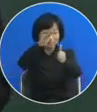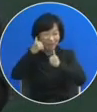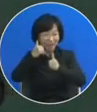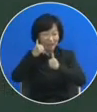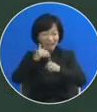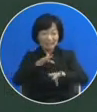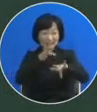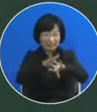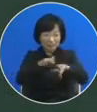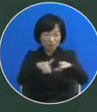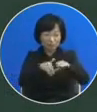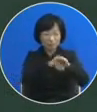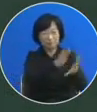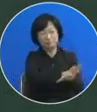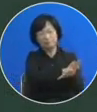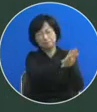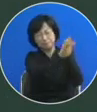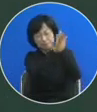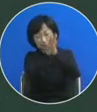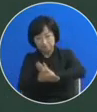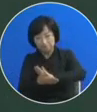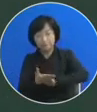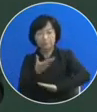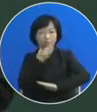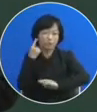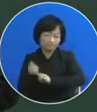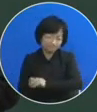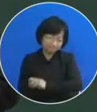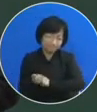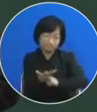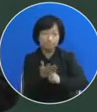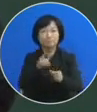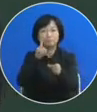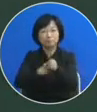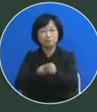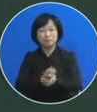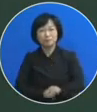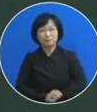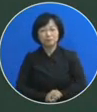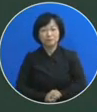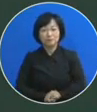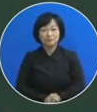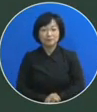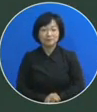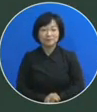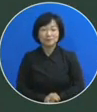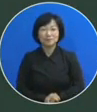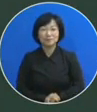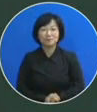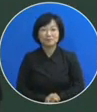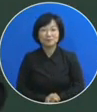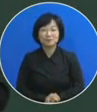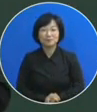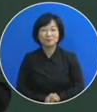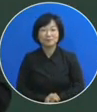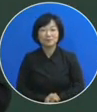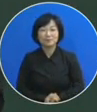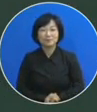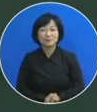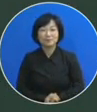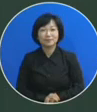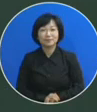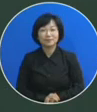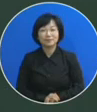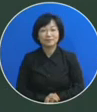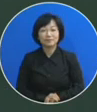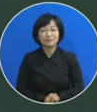God called you to change this culture and to use you. 자, 이 사단 문화가 완전히 어떻게 하는 거니까 아까도